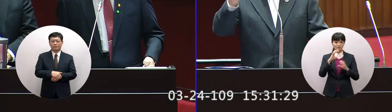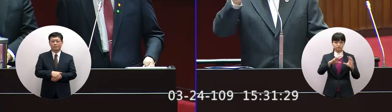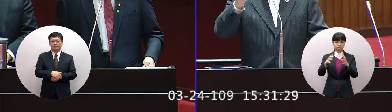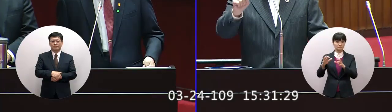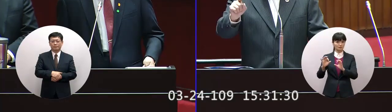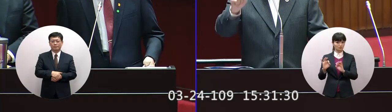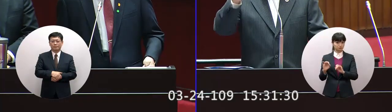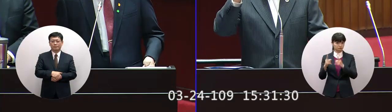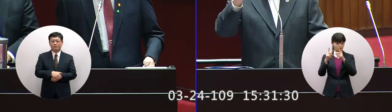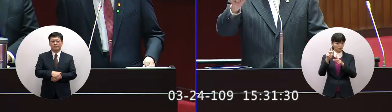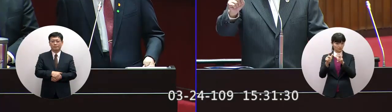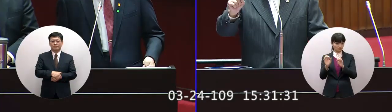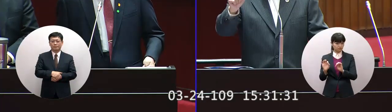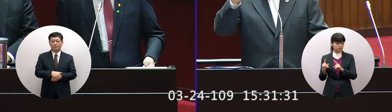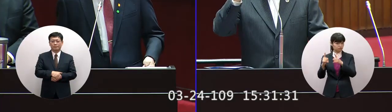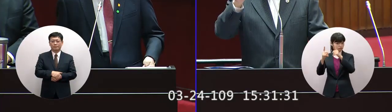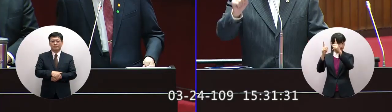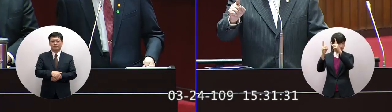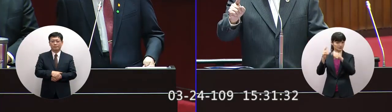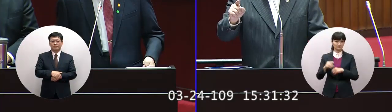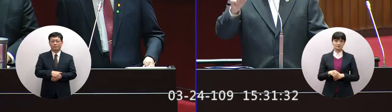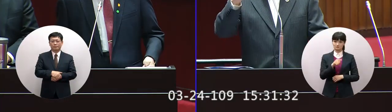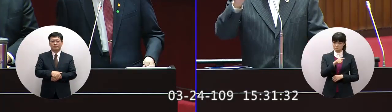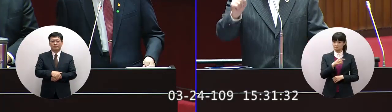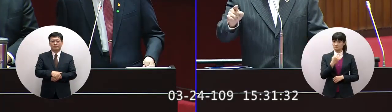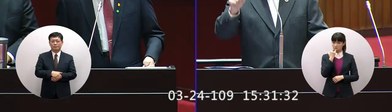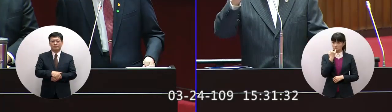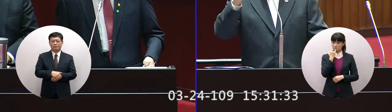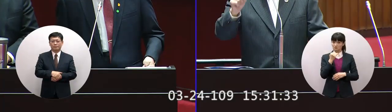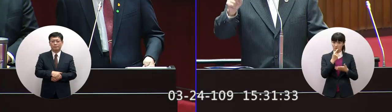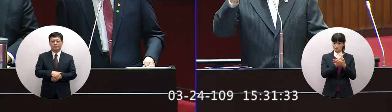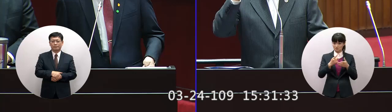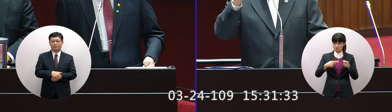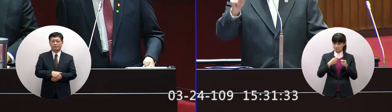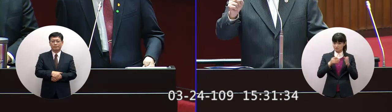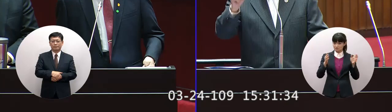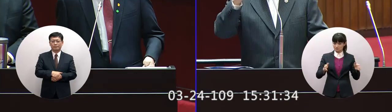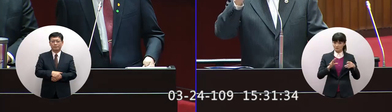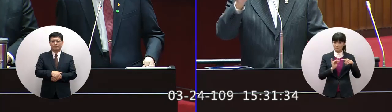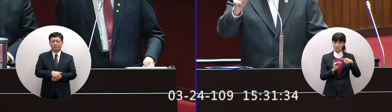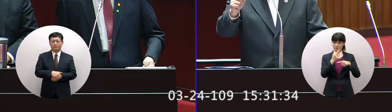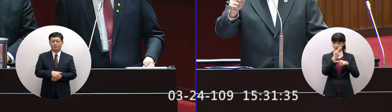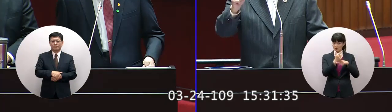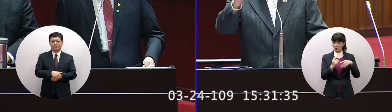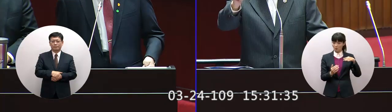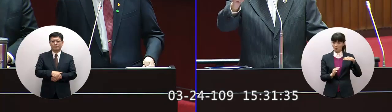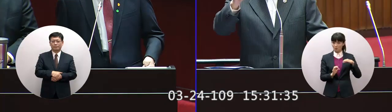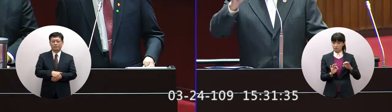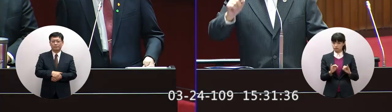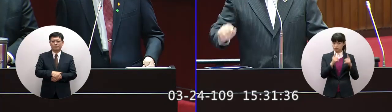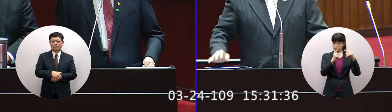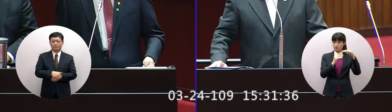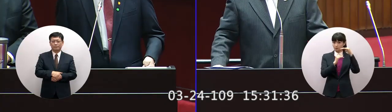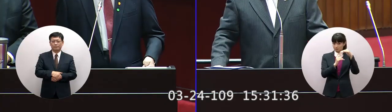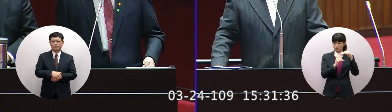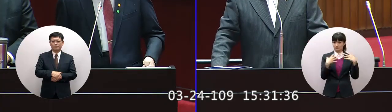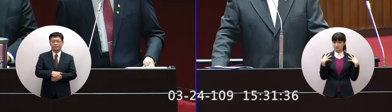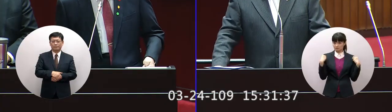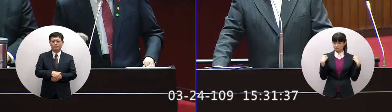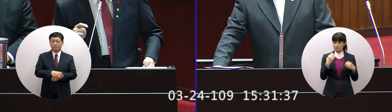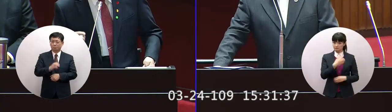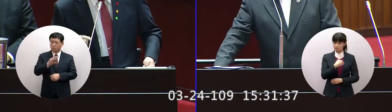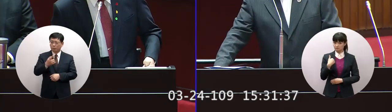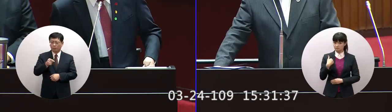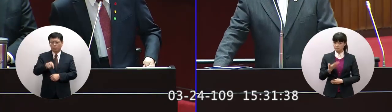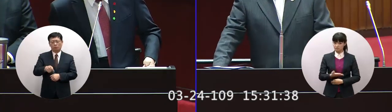时候，你是不是能维持每年我只涨6%的这个幅度，能不能做得到？ 因